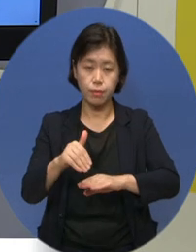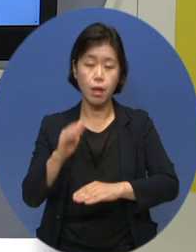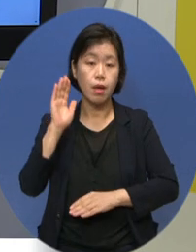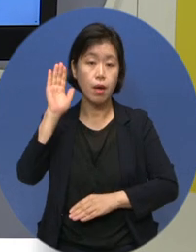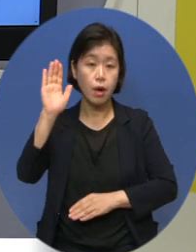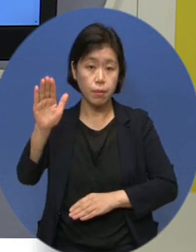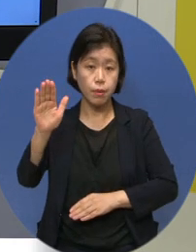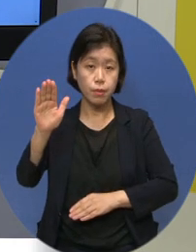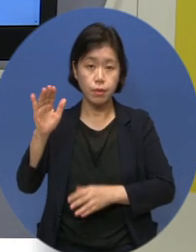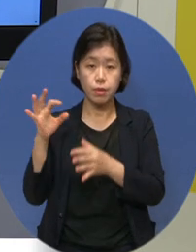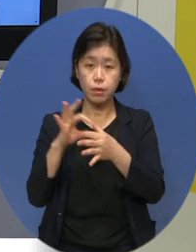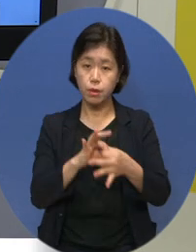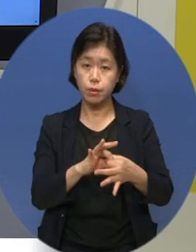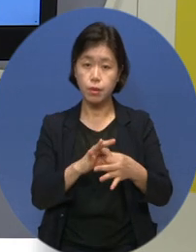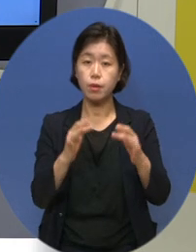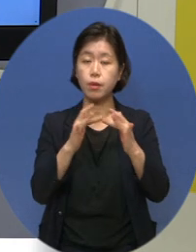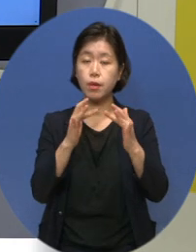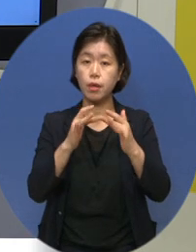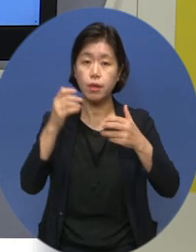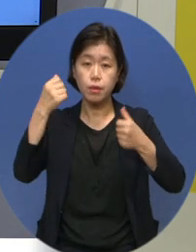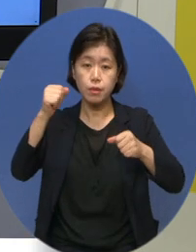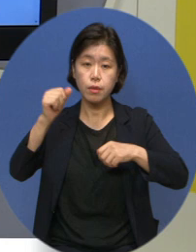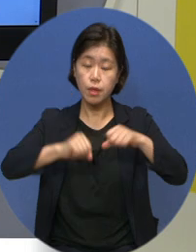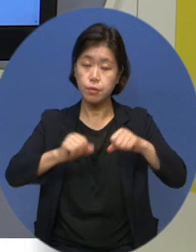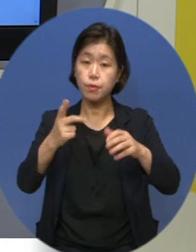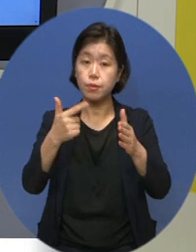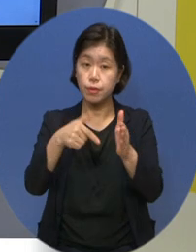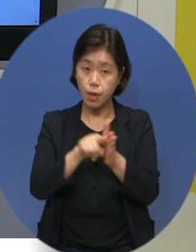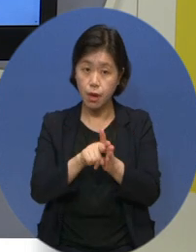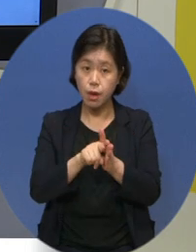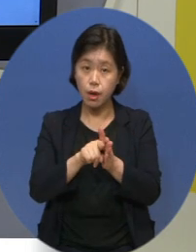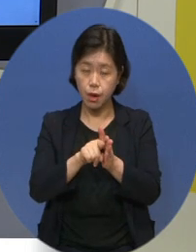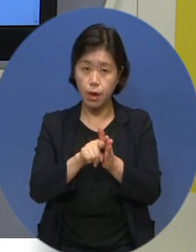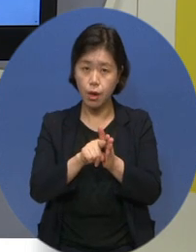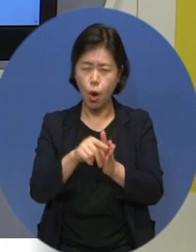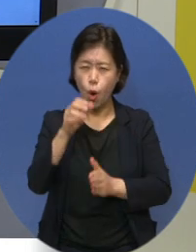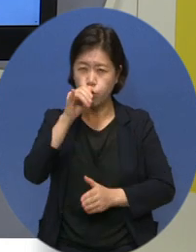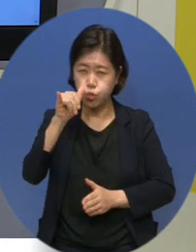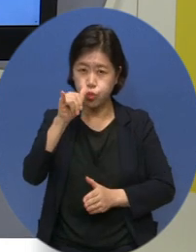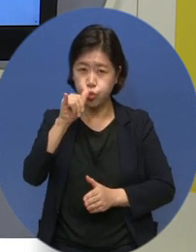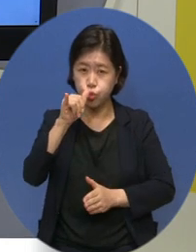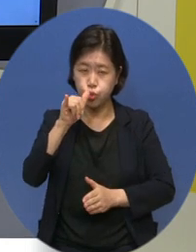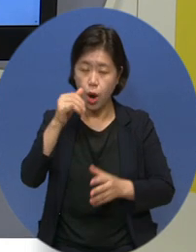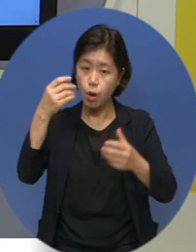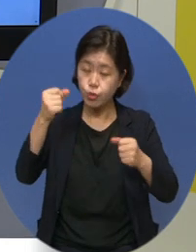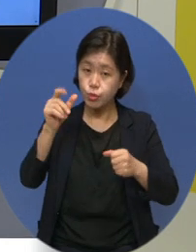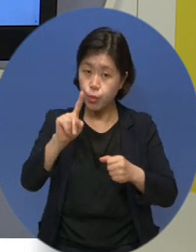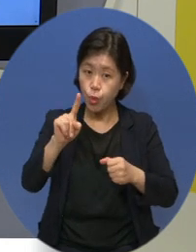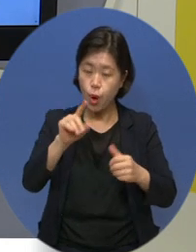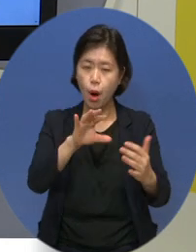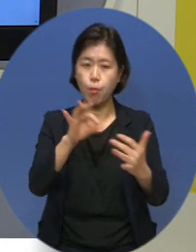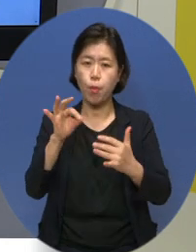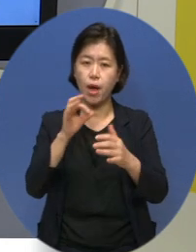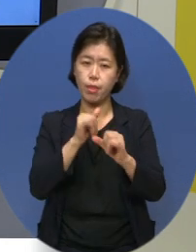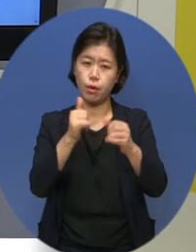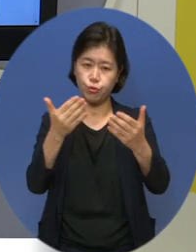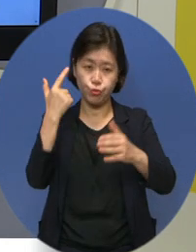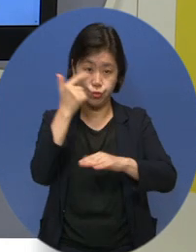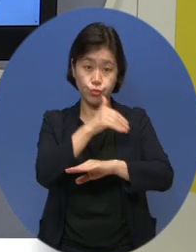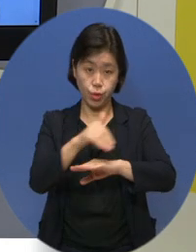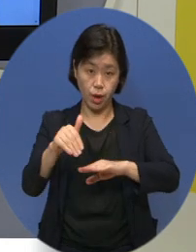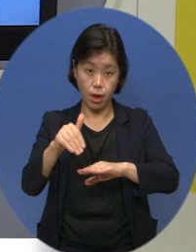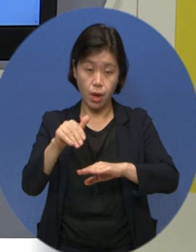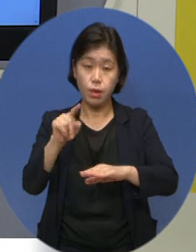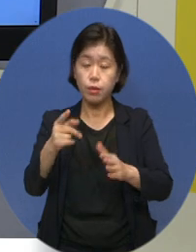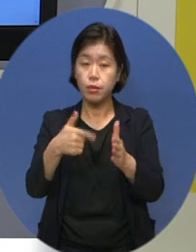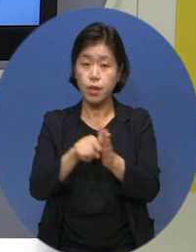예술 활동을 촉진하기 위해 우수작을 선정해 시상할 계획인데요 이를 위해 17개 시 도 광역